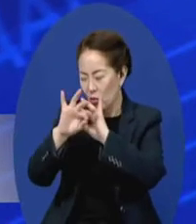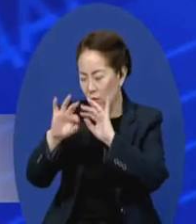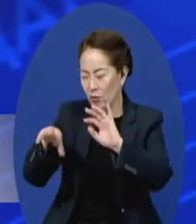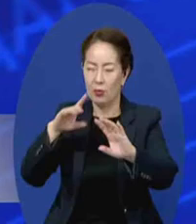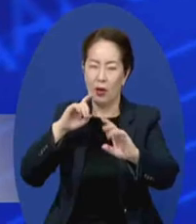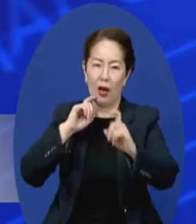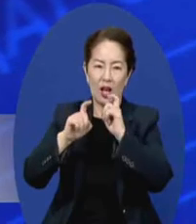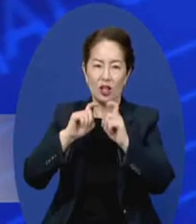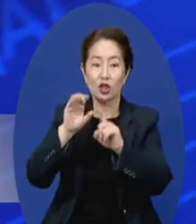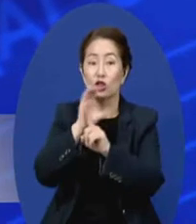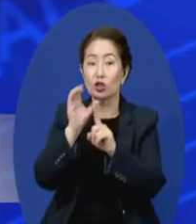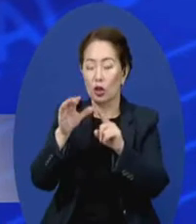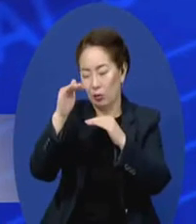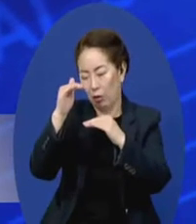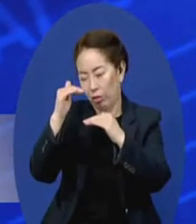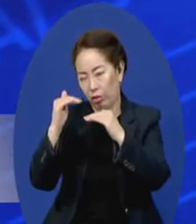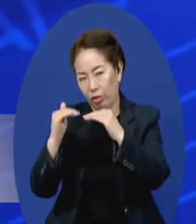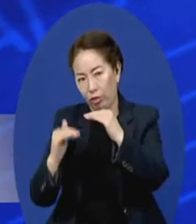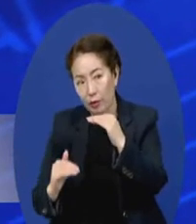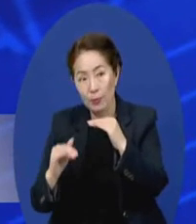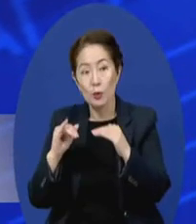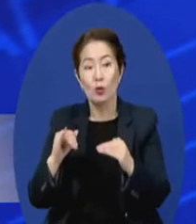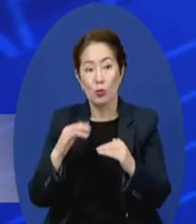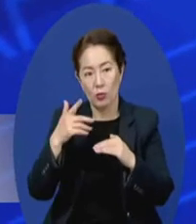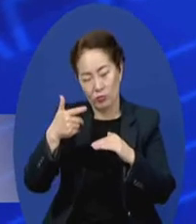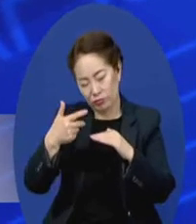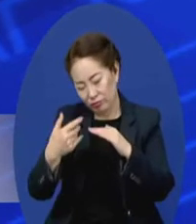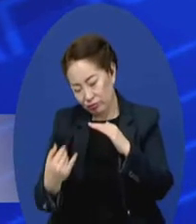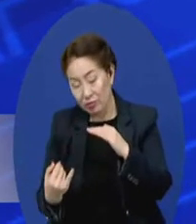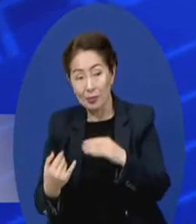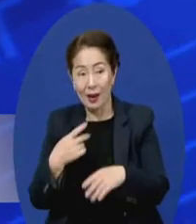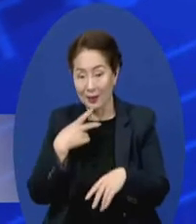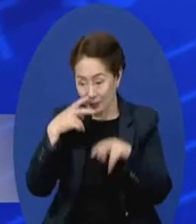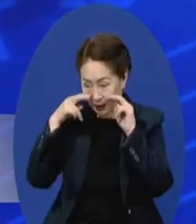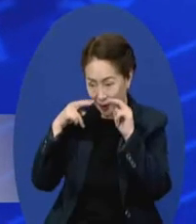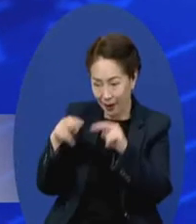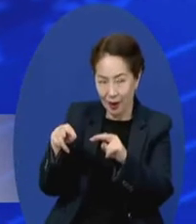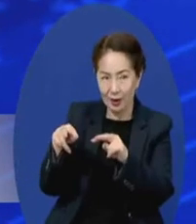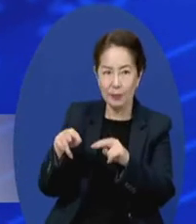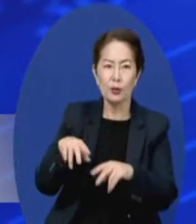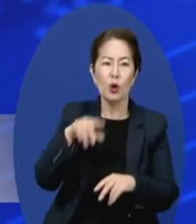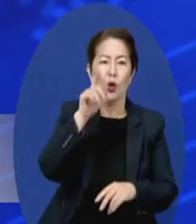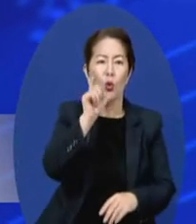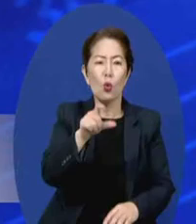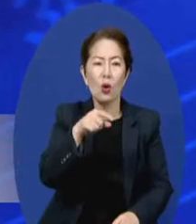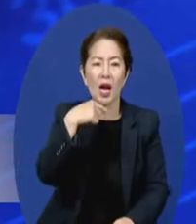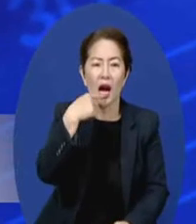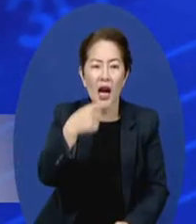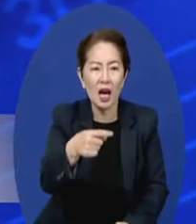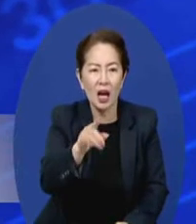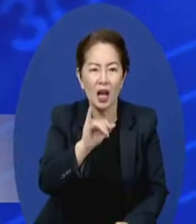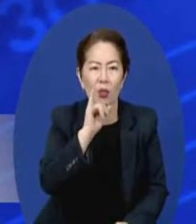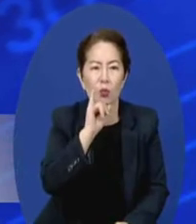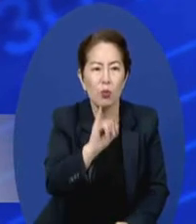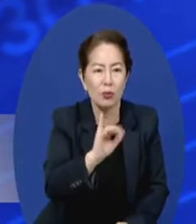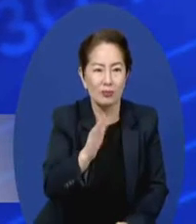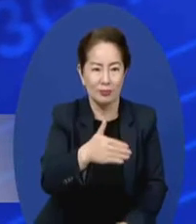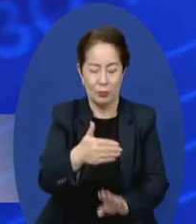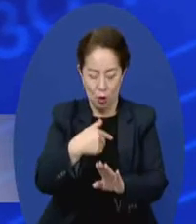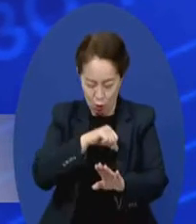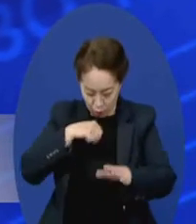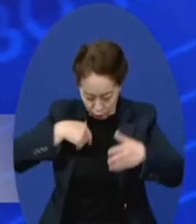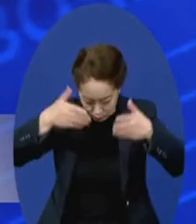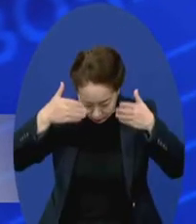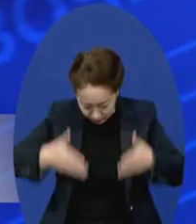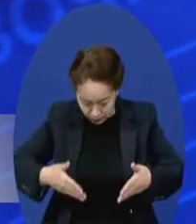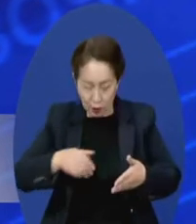одоо соёл бол нэлээд дооцогтой хүрсэн гэж бид нар харсан учраас бусдыг одоо хэлэхээсээ илүү өөрийгөө хүн бүр дор